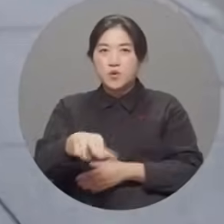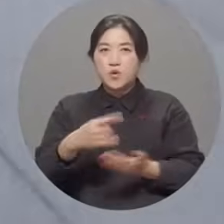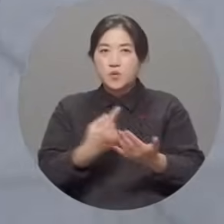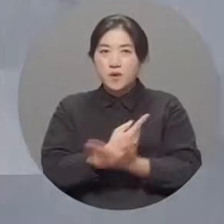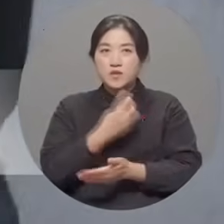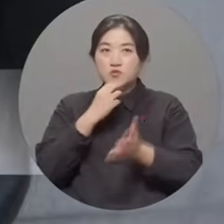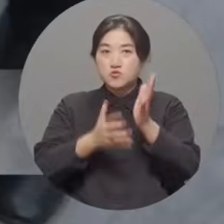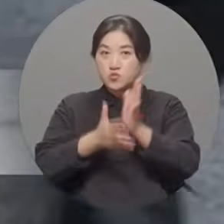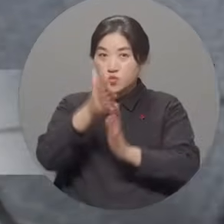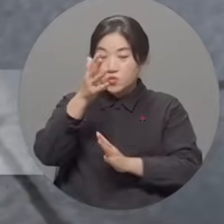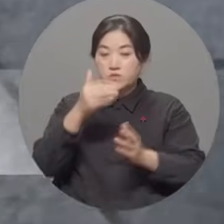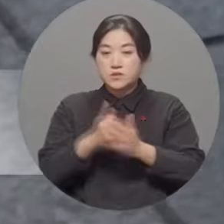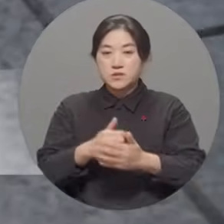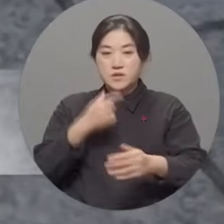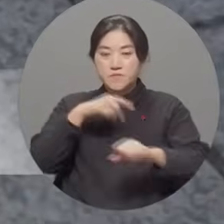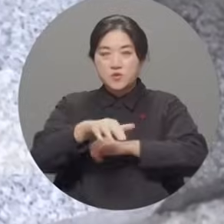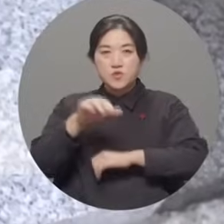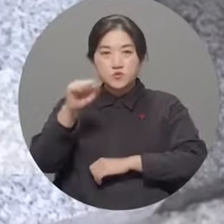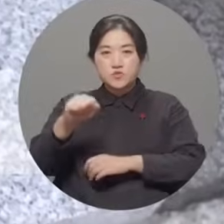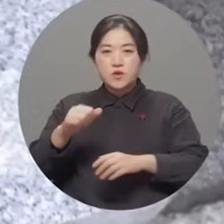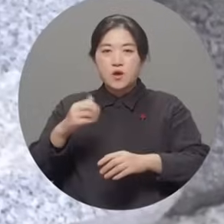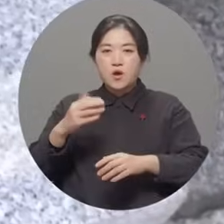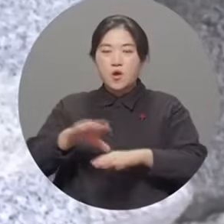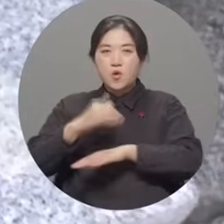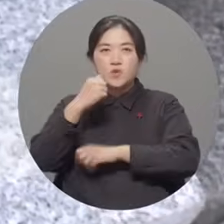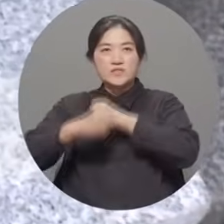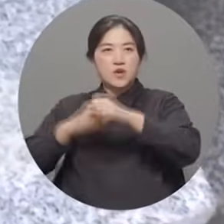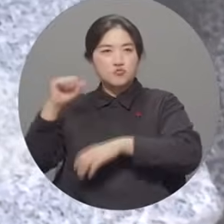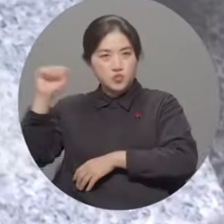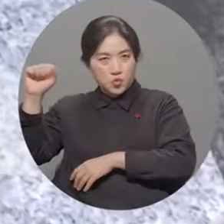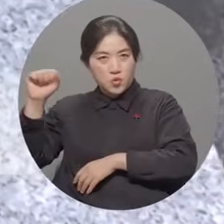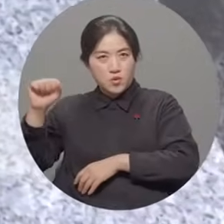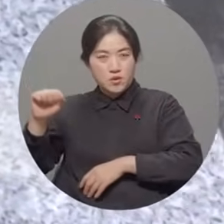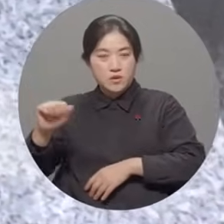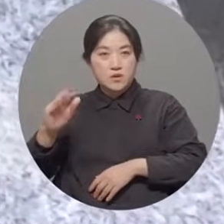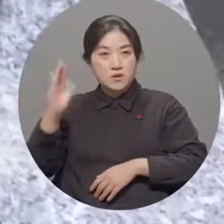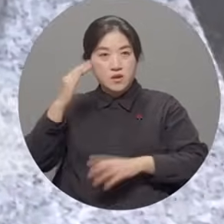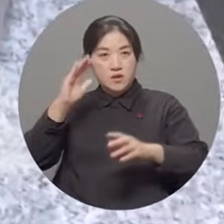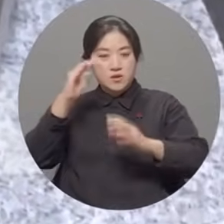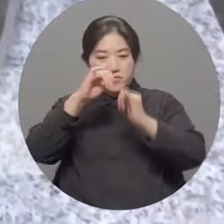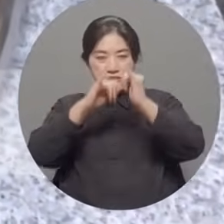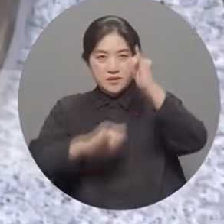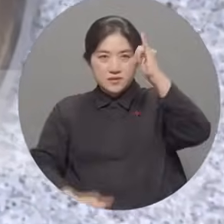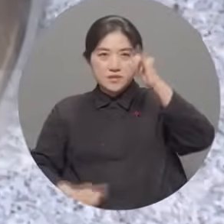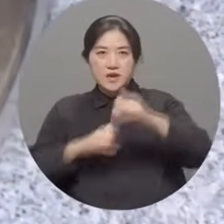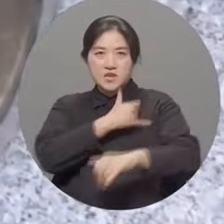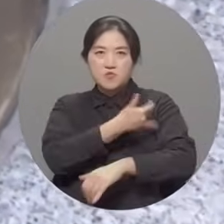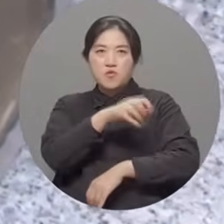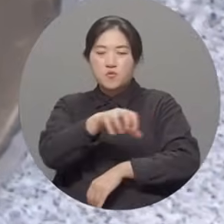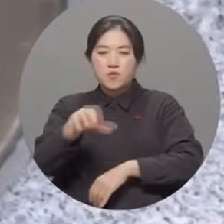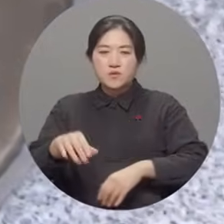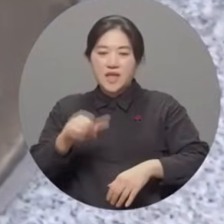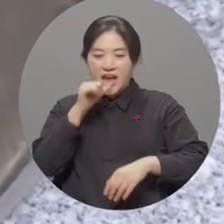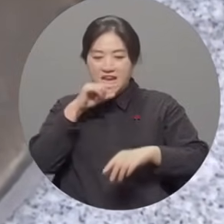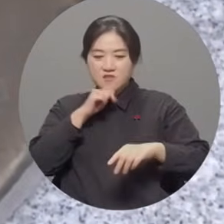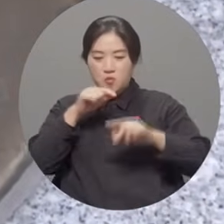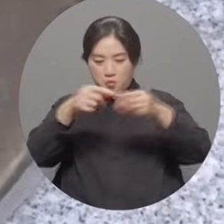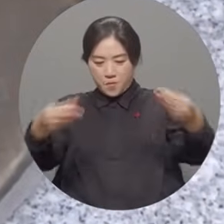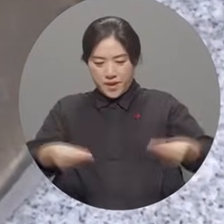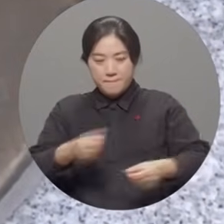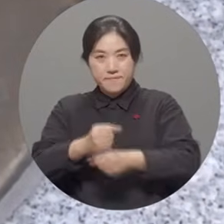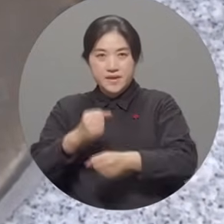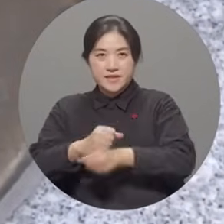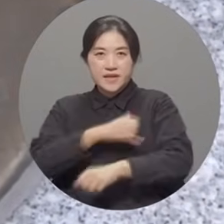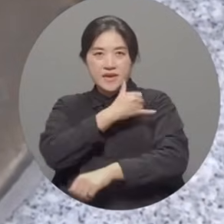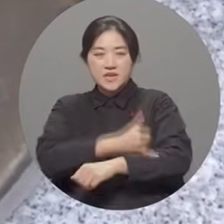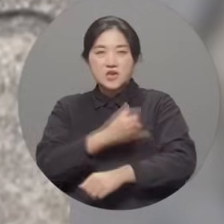서울시는 민주화운동, 언론자유운동 등 근현대사 속 인권 현장에 동판을 설치했습니다. 이른바 인권 서울